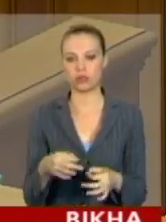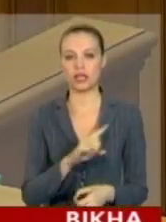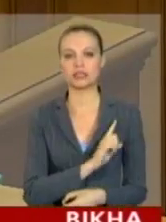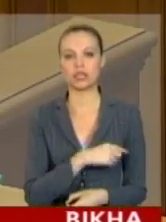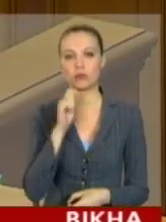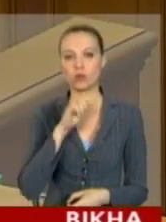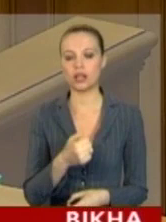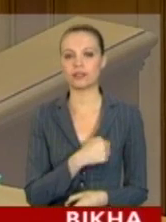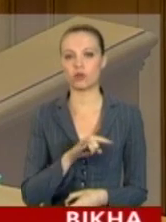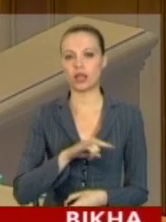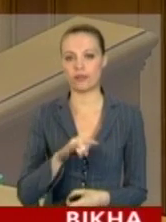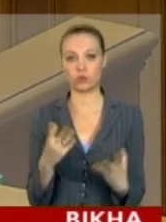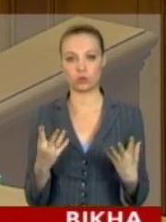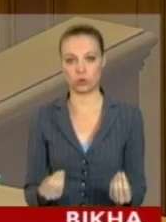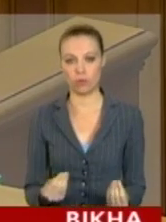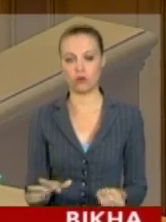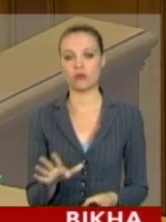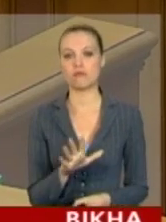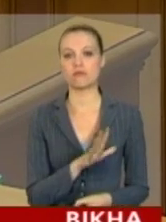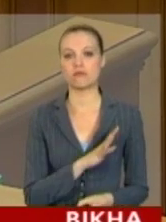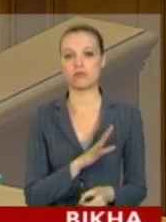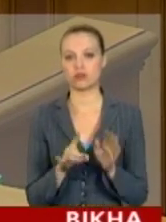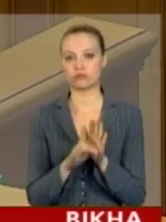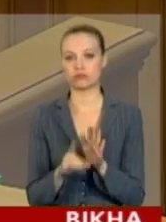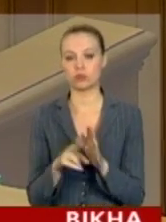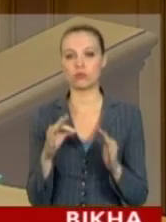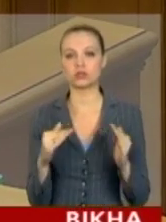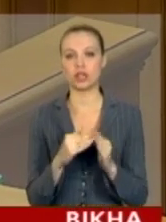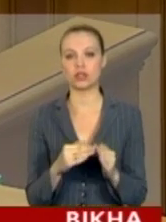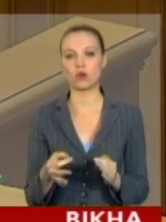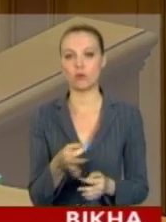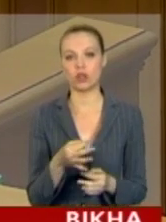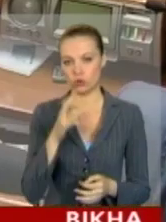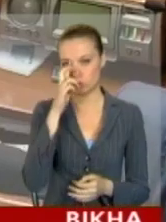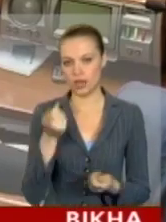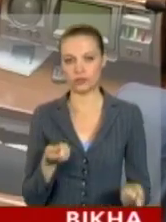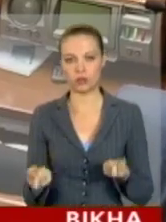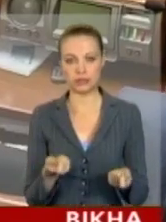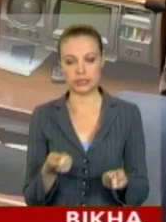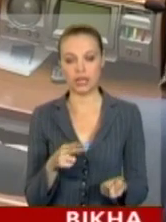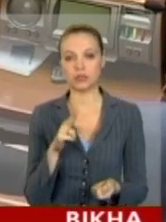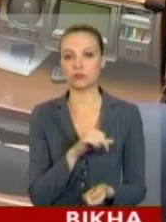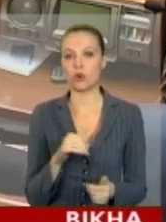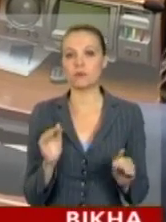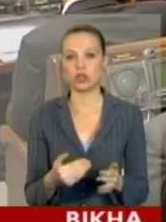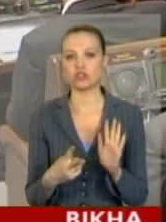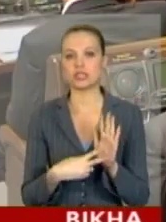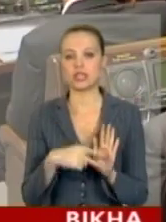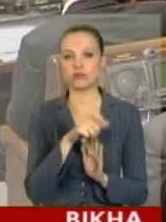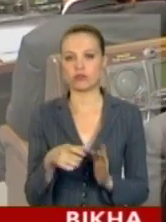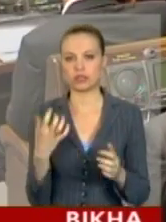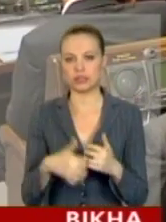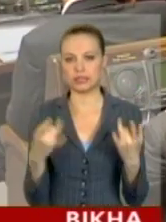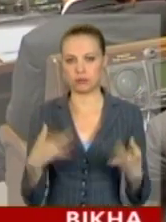воєнної авіації днем був нанесений удар по зданню обласної державної адміністрації. По меншій мірі 7 чоловік серед